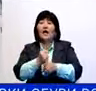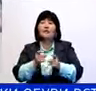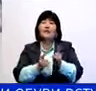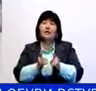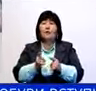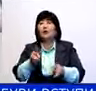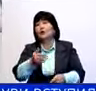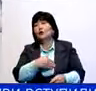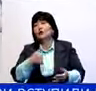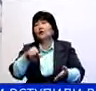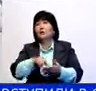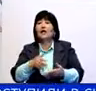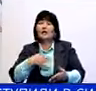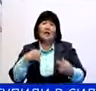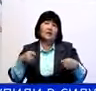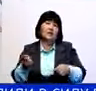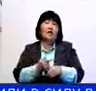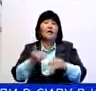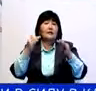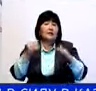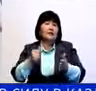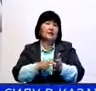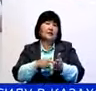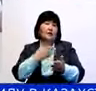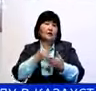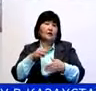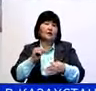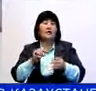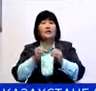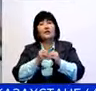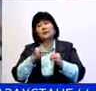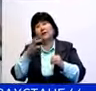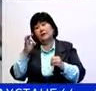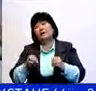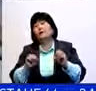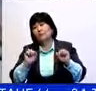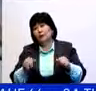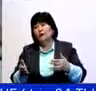для желающих принять участие в наших ярмарках – снижение цен на свои товары на 10-15% ниже рыночных.